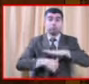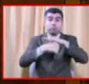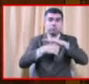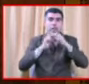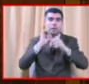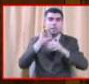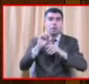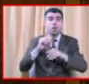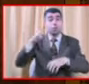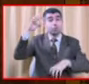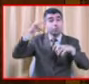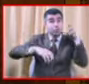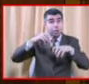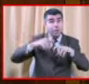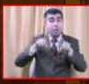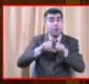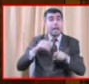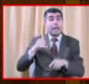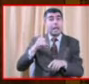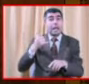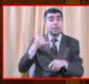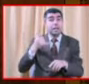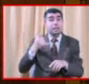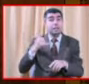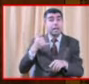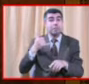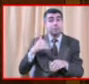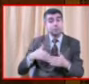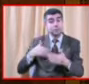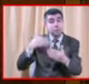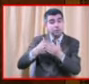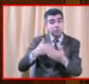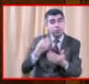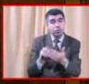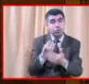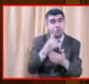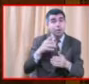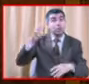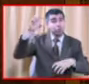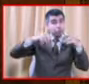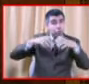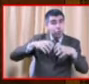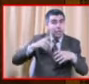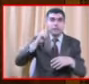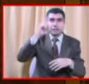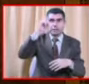أعلنت أنه ابتداء من يوم الخميس في الليل غتكون كذلك تساقطات مطرية مهمة